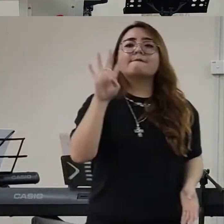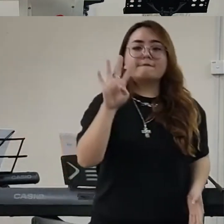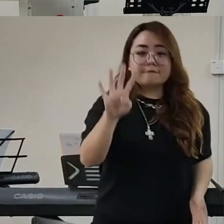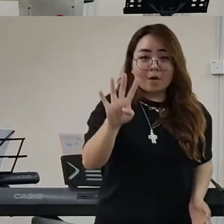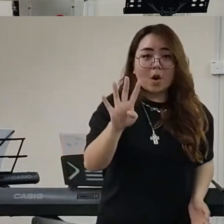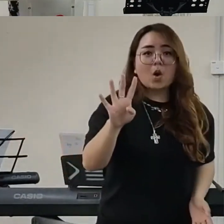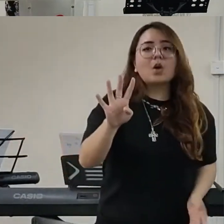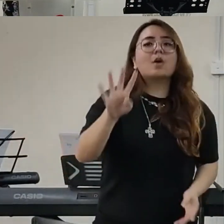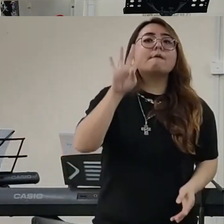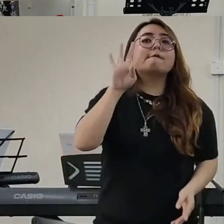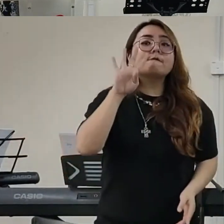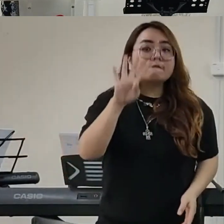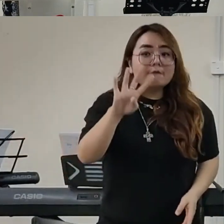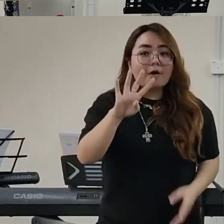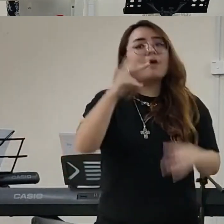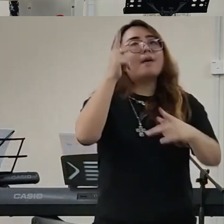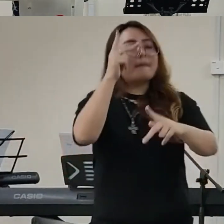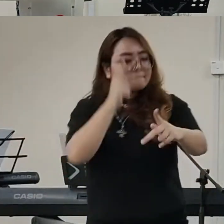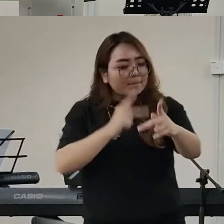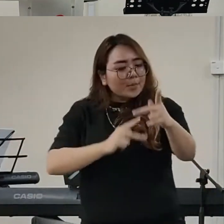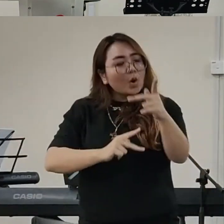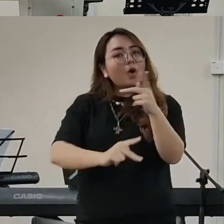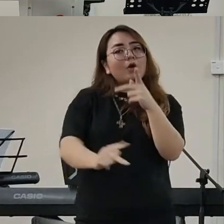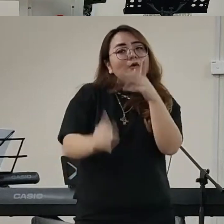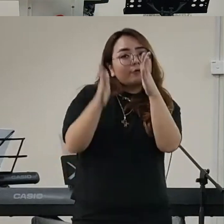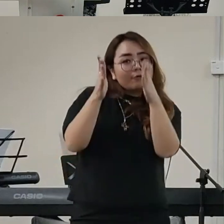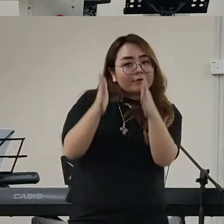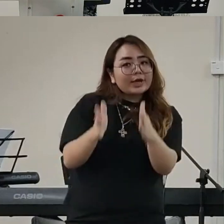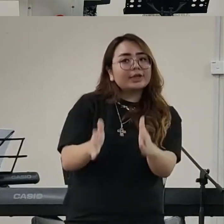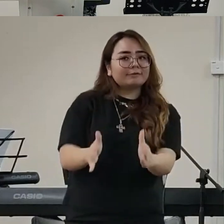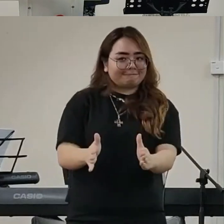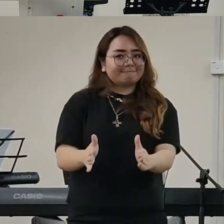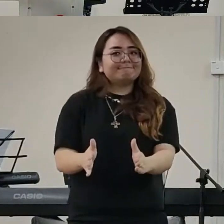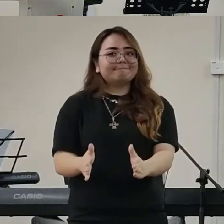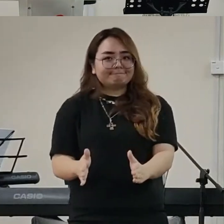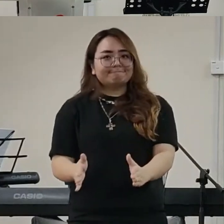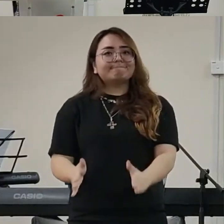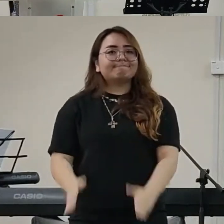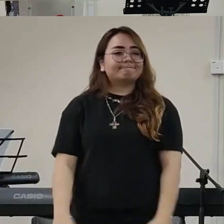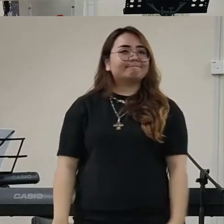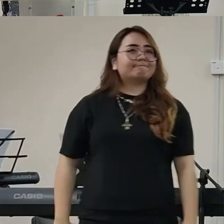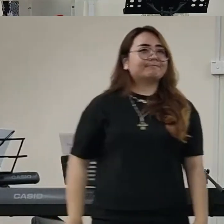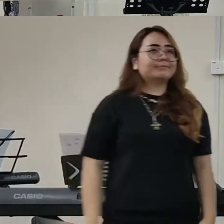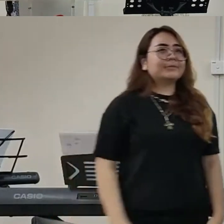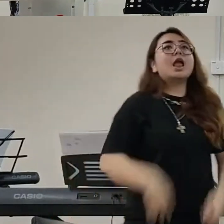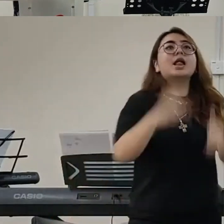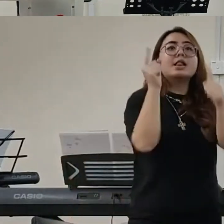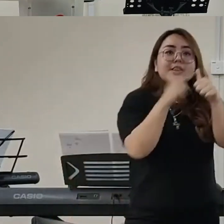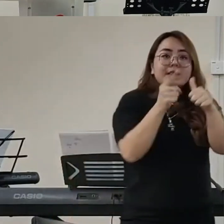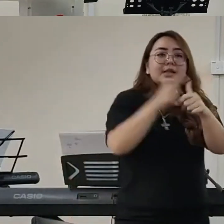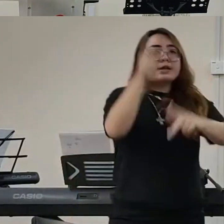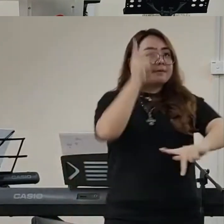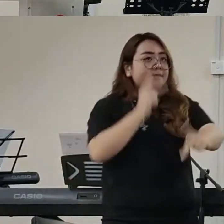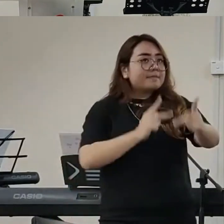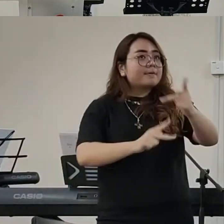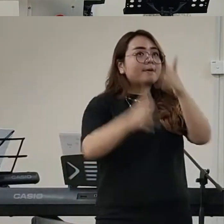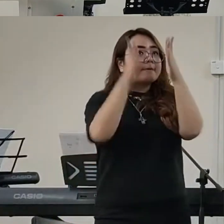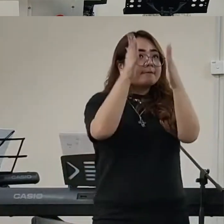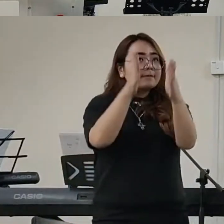四个，只有四个先知。 These are fun facts, but very, very important information. The first prophet would be